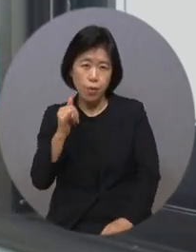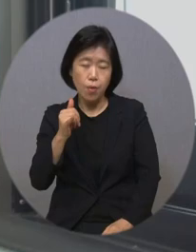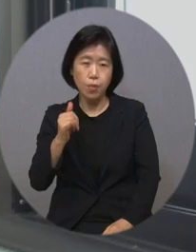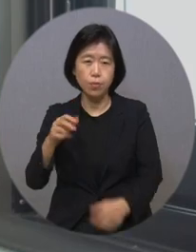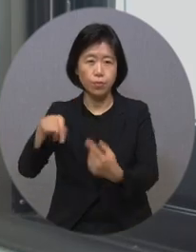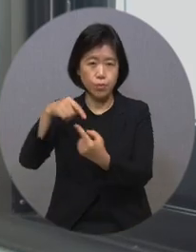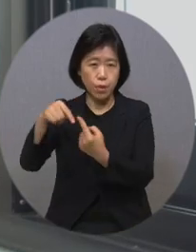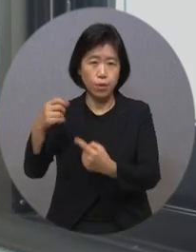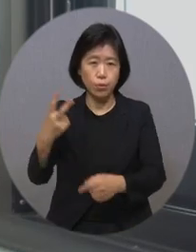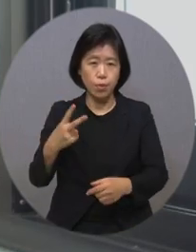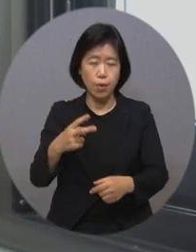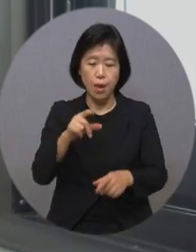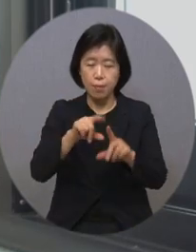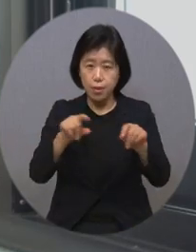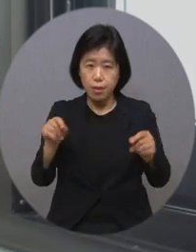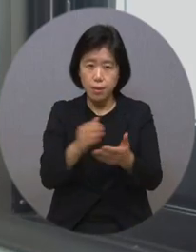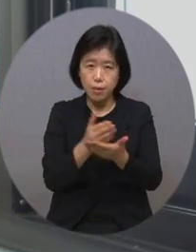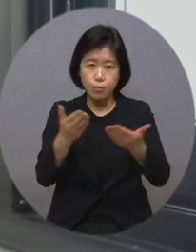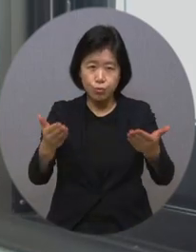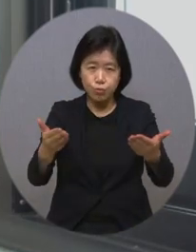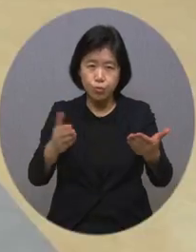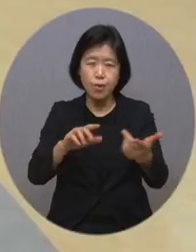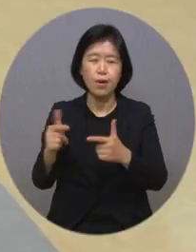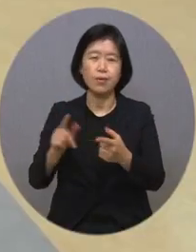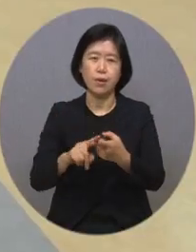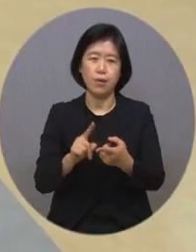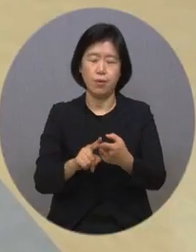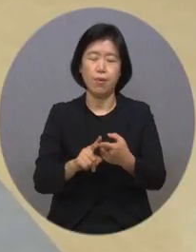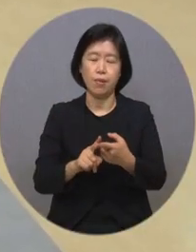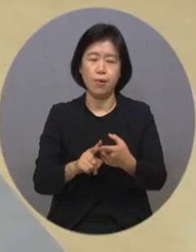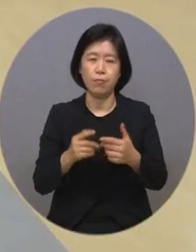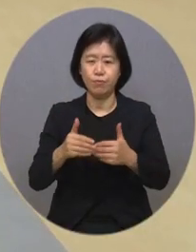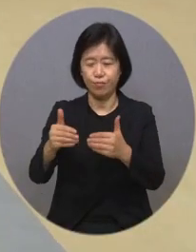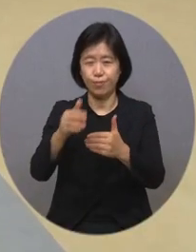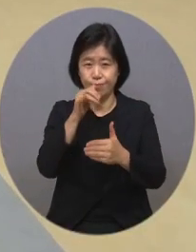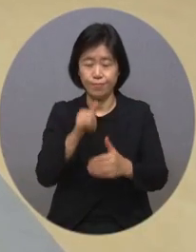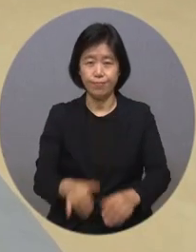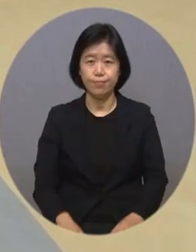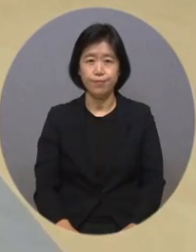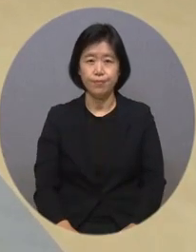남포면 밑반찬 나눔 사업 등이 보고되었습니다. 복지TV 뉴스 조은빈입니다.